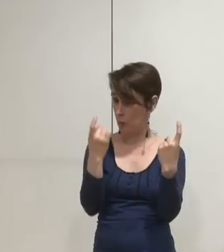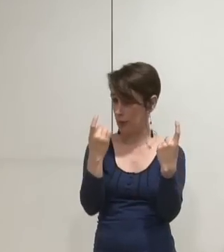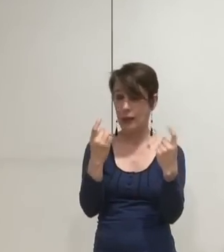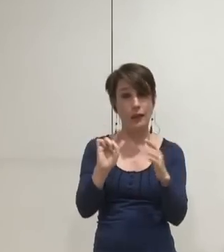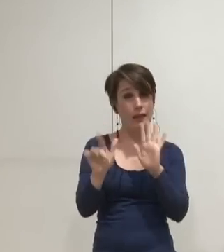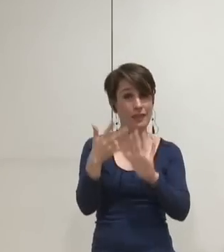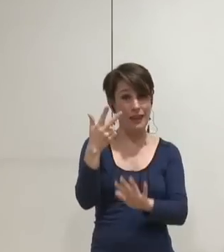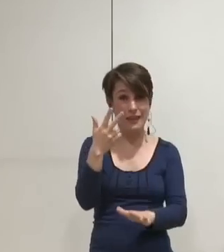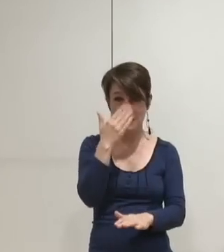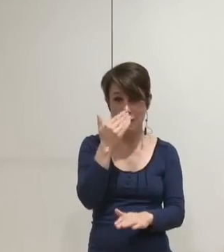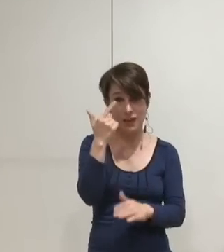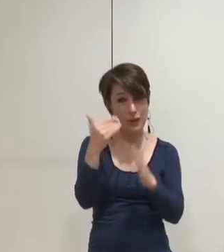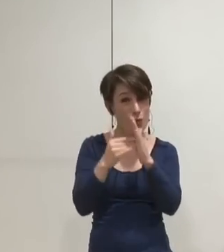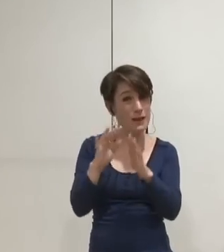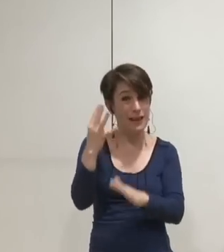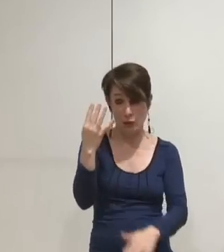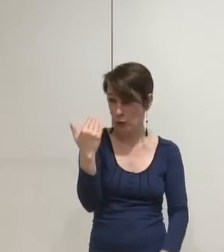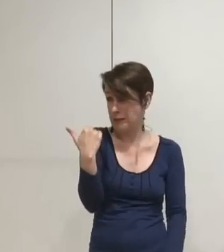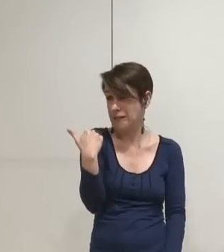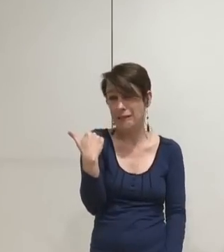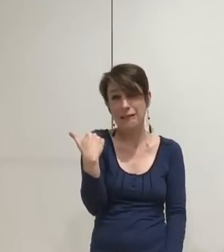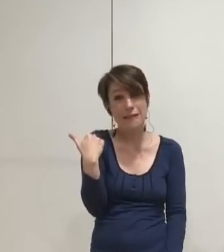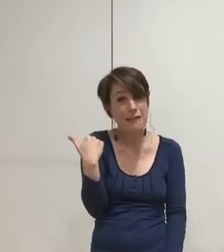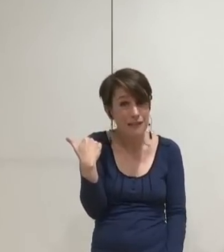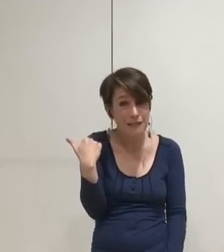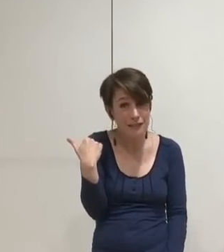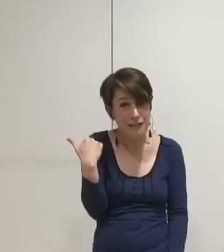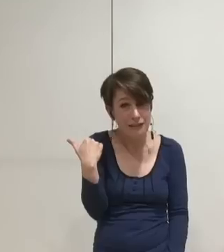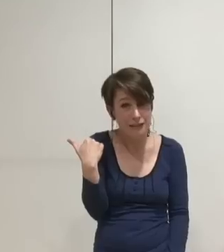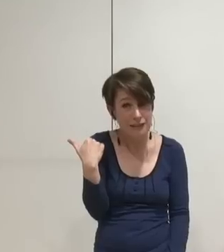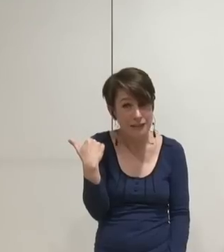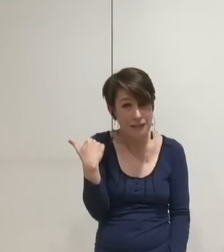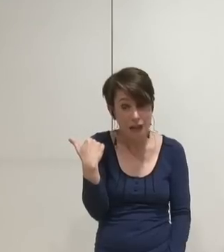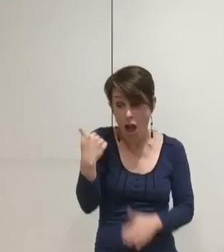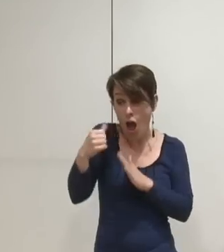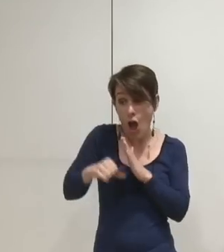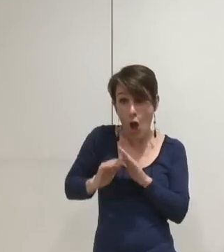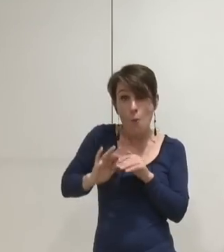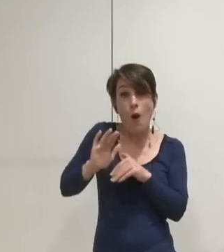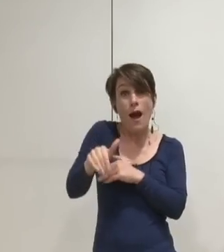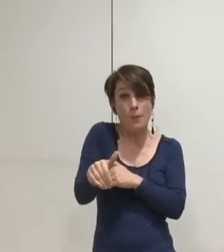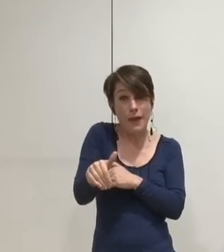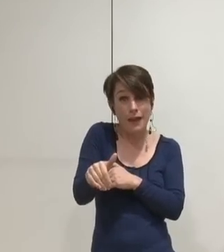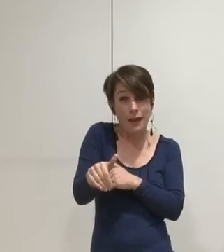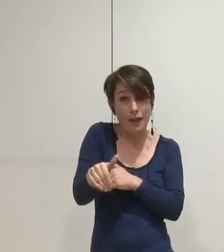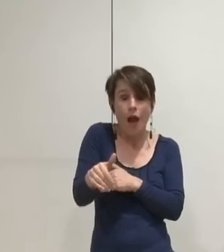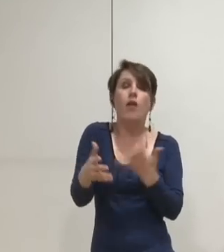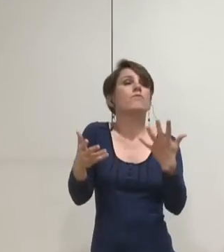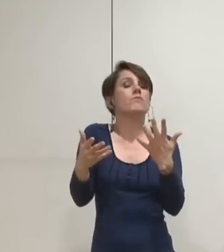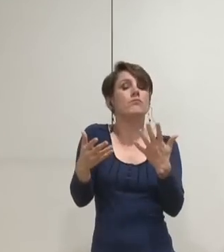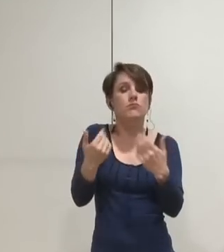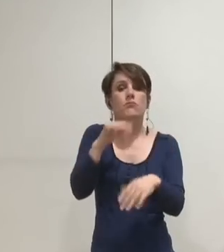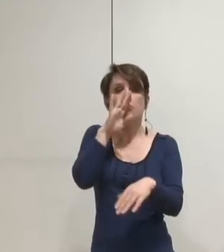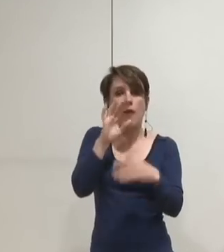février 2014 vous compte c'est pas vieux juste après un mois après il y a une nouvelle majorité